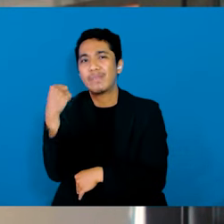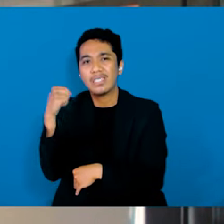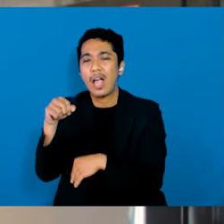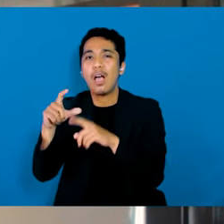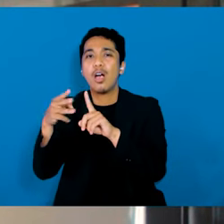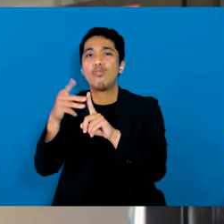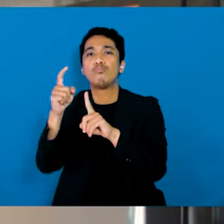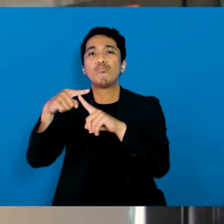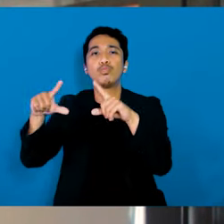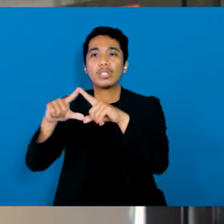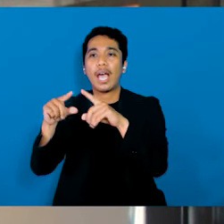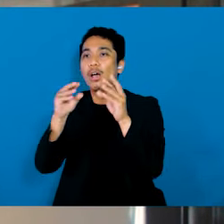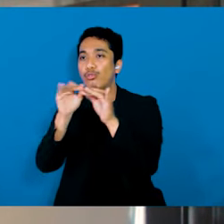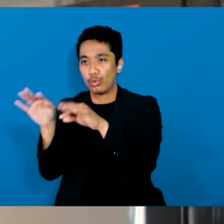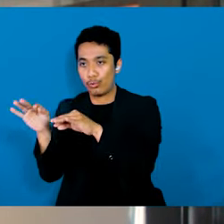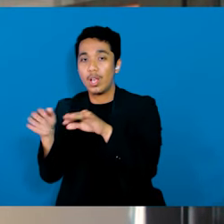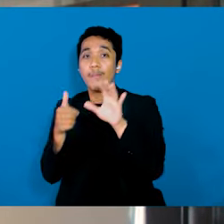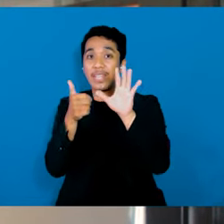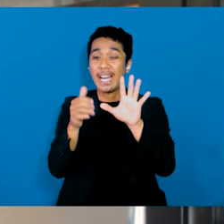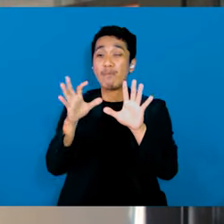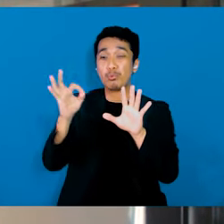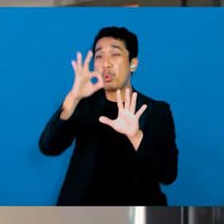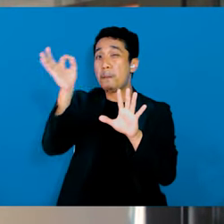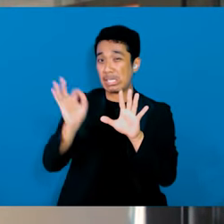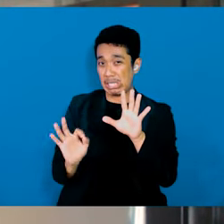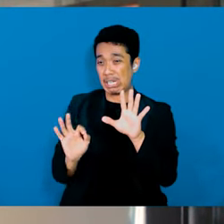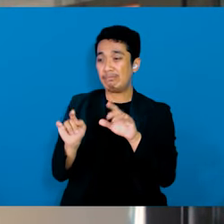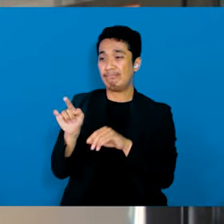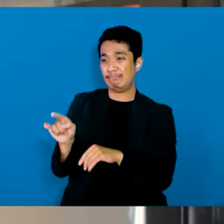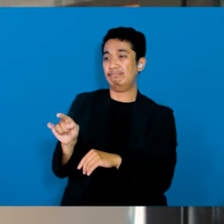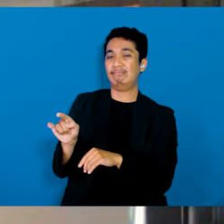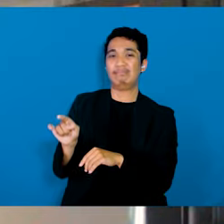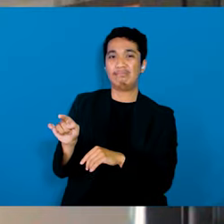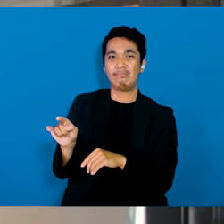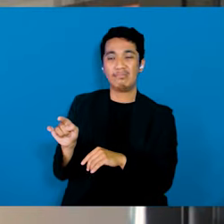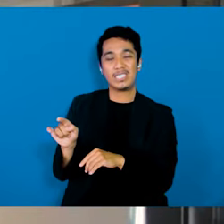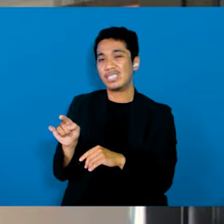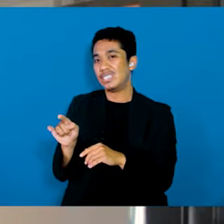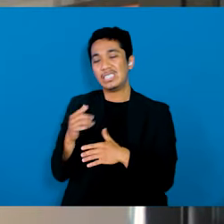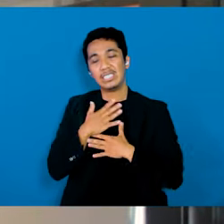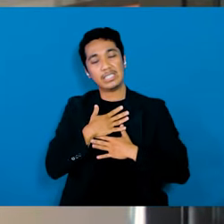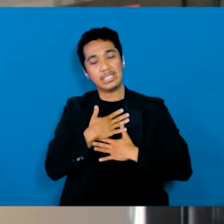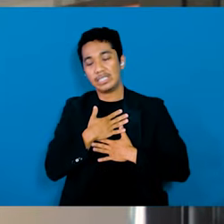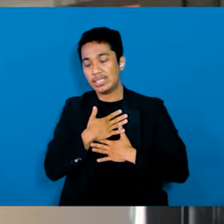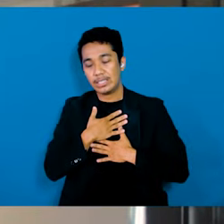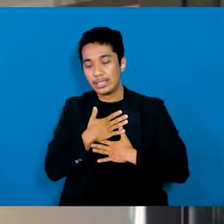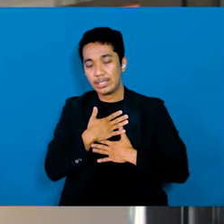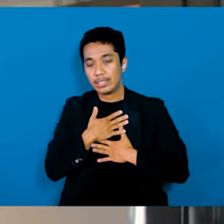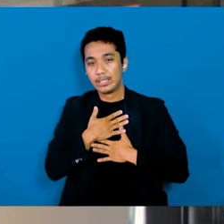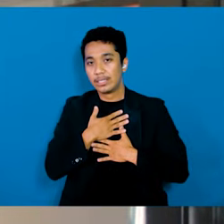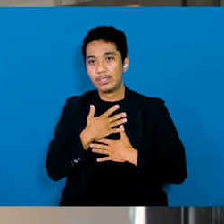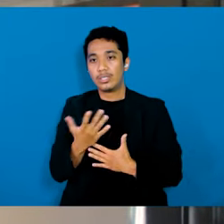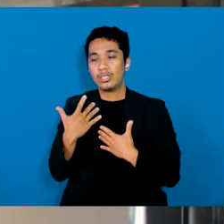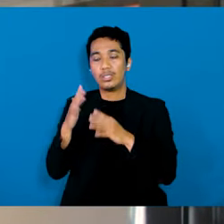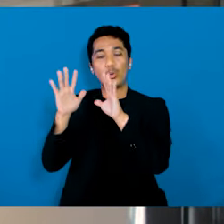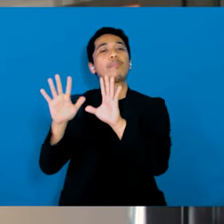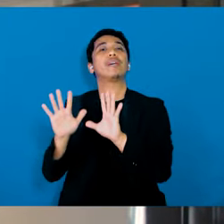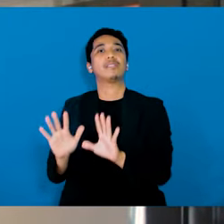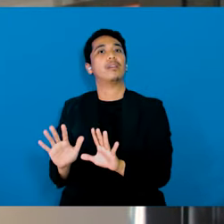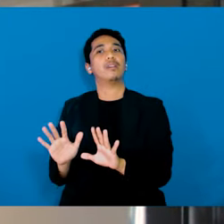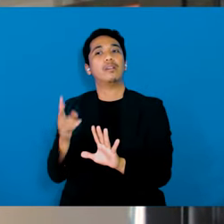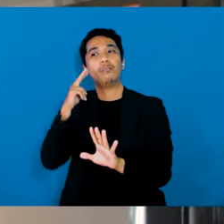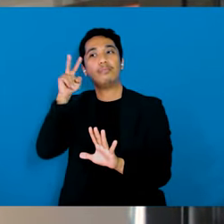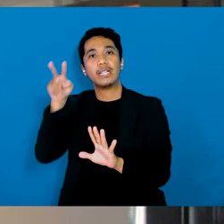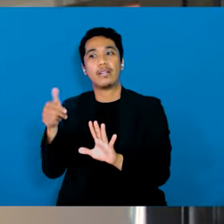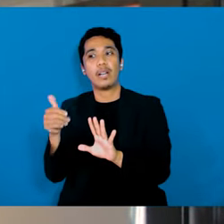banyak. 60%-nya adalah buta huruf. Itu suatu keprihatinan yang sangat luar